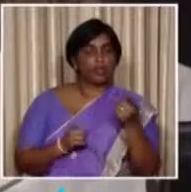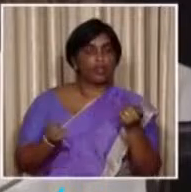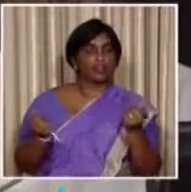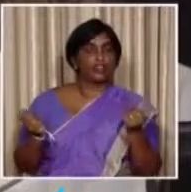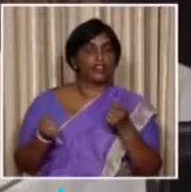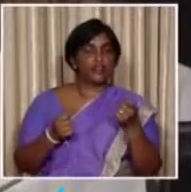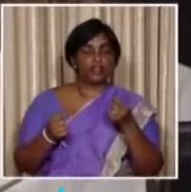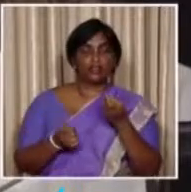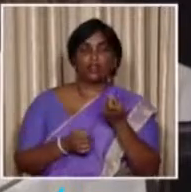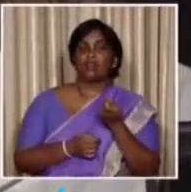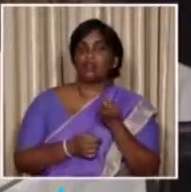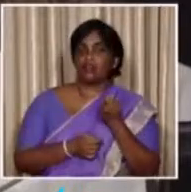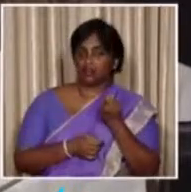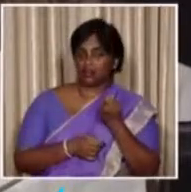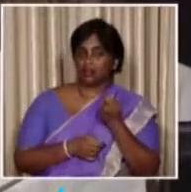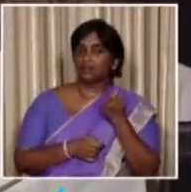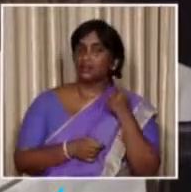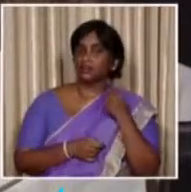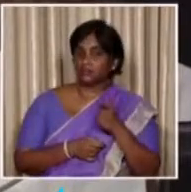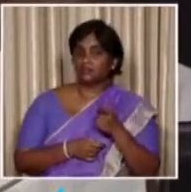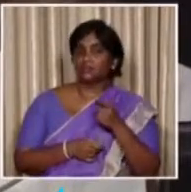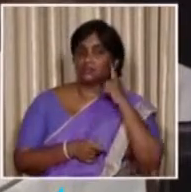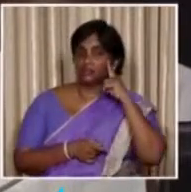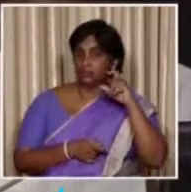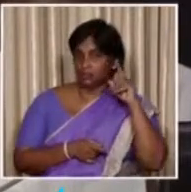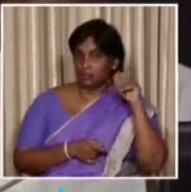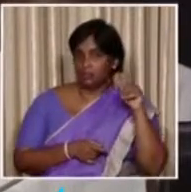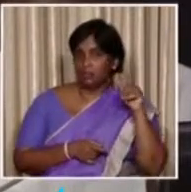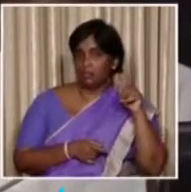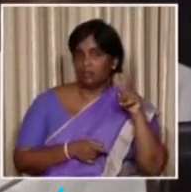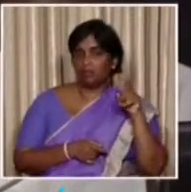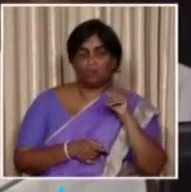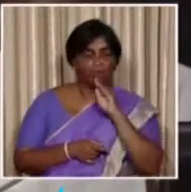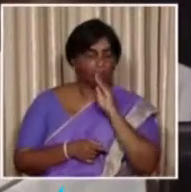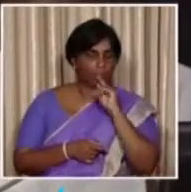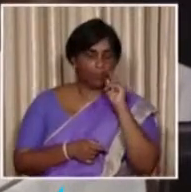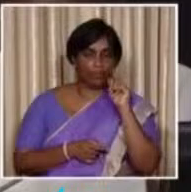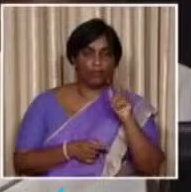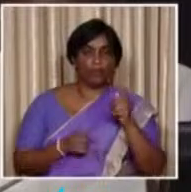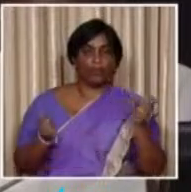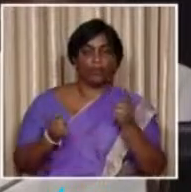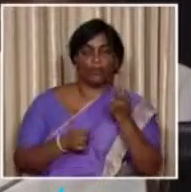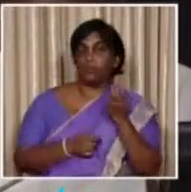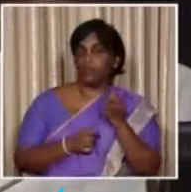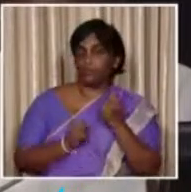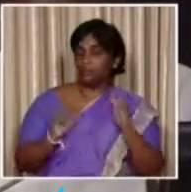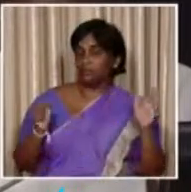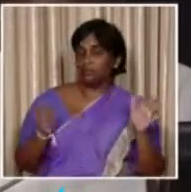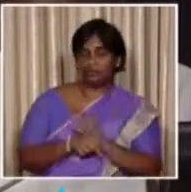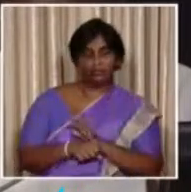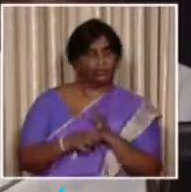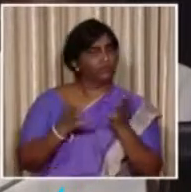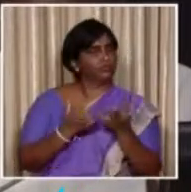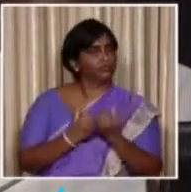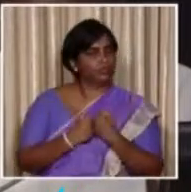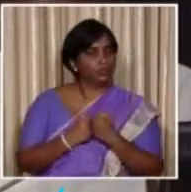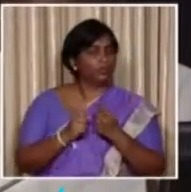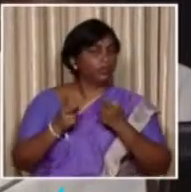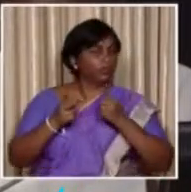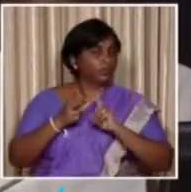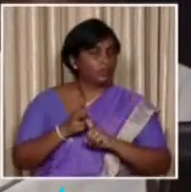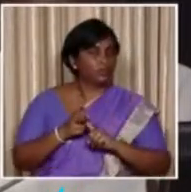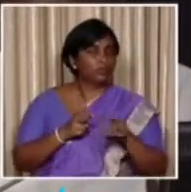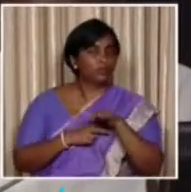කියන එක මේ ආර්ථිකය. ඒක තමයි තියෙන්නේ චීනයේ. එක පැත්තකින් වෙළඳ ආර්ථිකය සම්පූර්ණයෙන් වෙළඳගෙන අනිත්